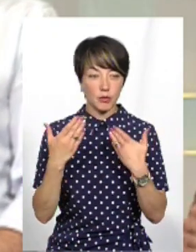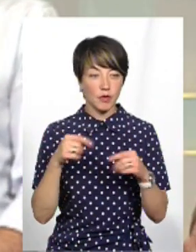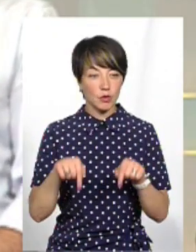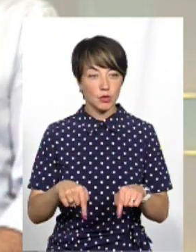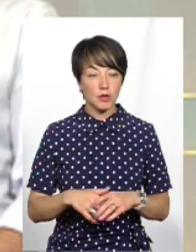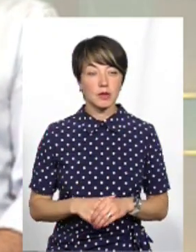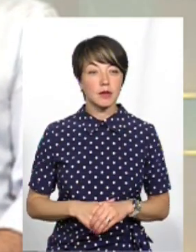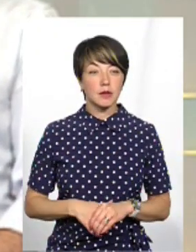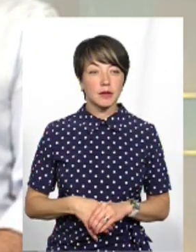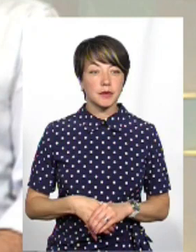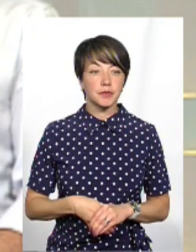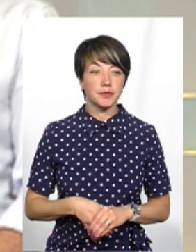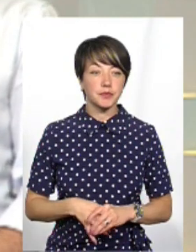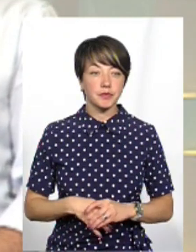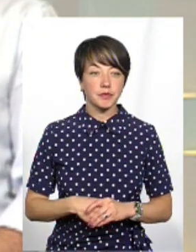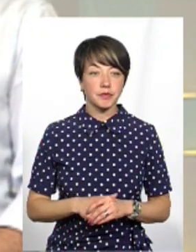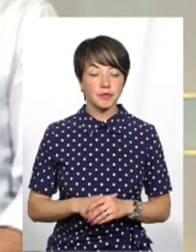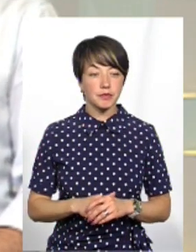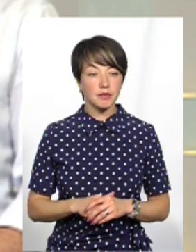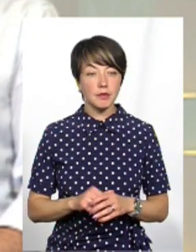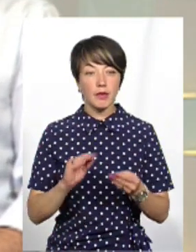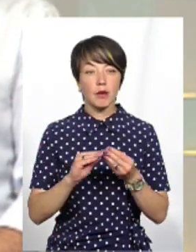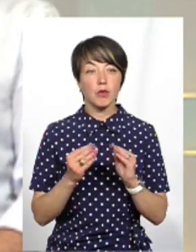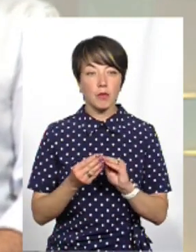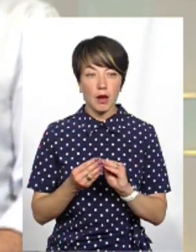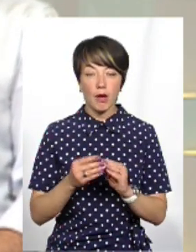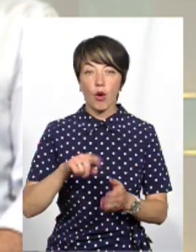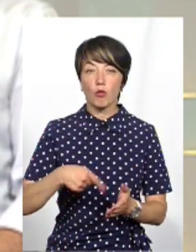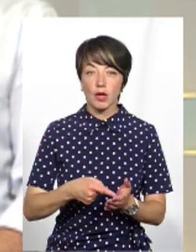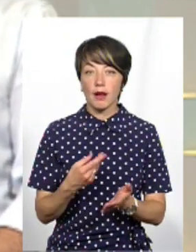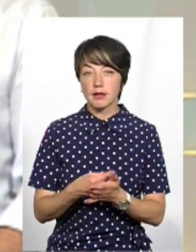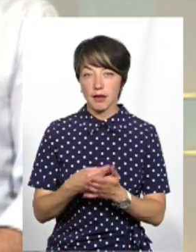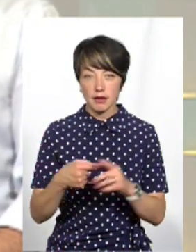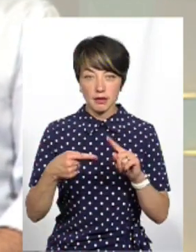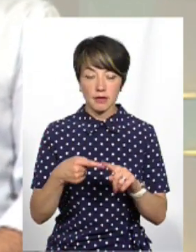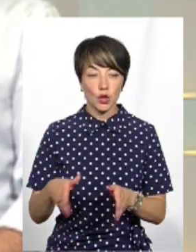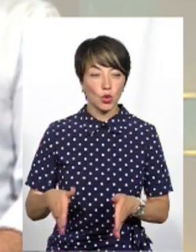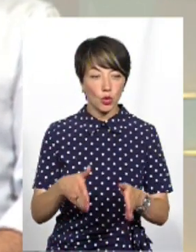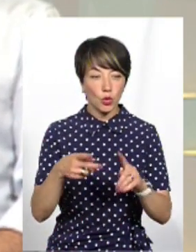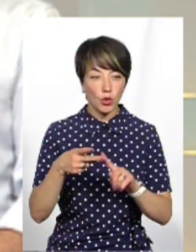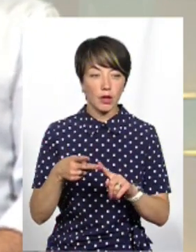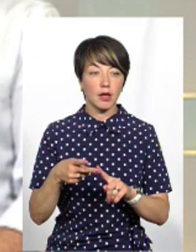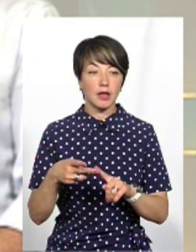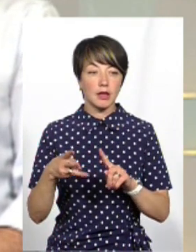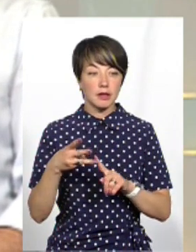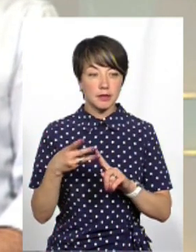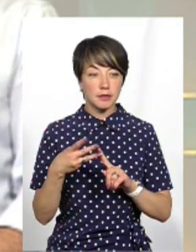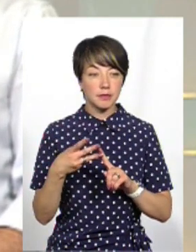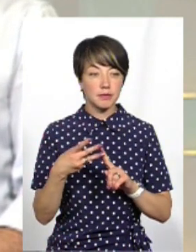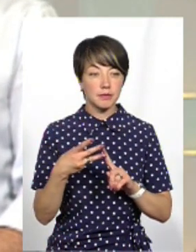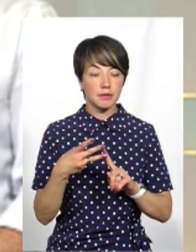ви спілкували, хто ставив запитання кандидатам, власне, проблема комунальні тарифи – це номер один, дороги – номер два. І от